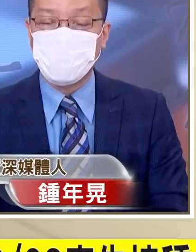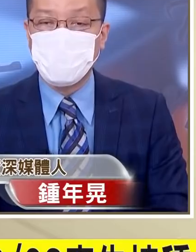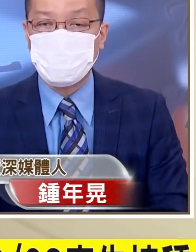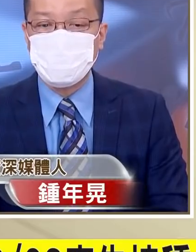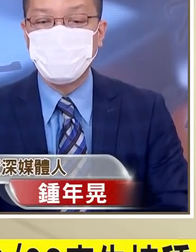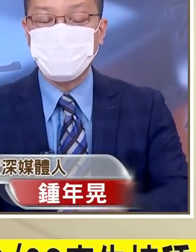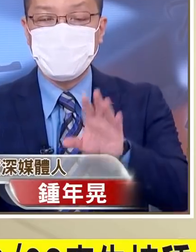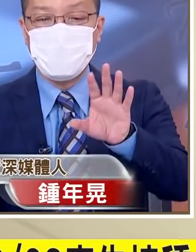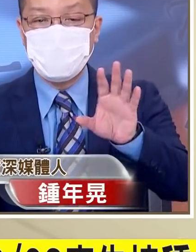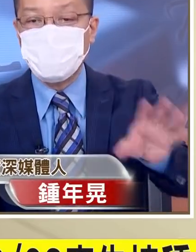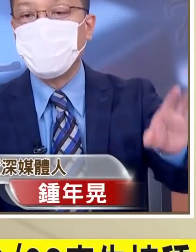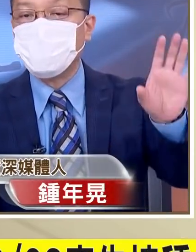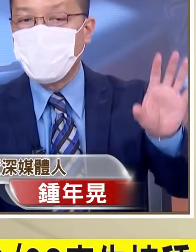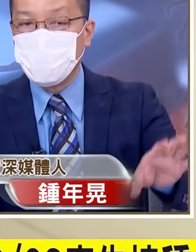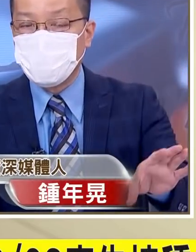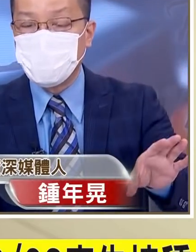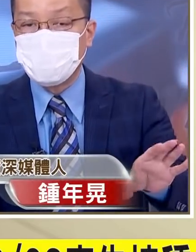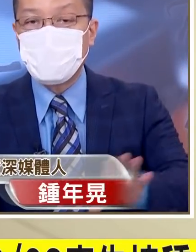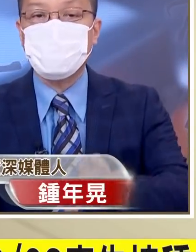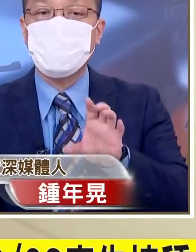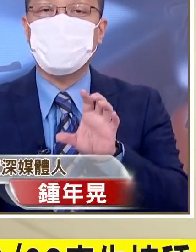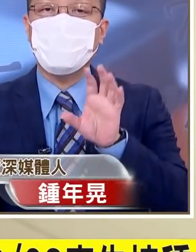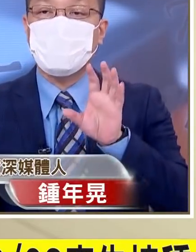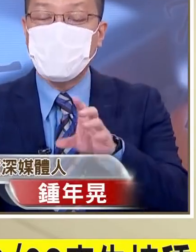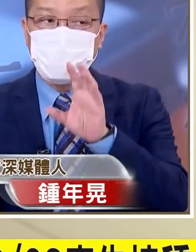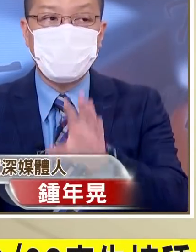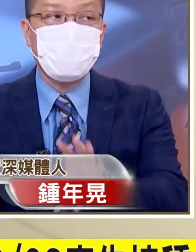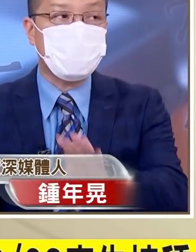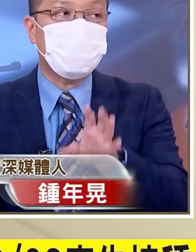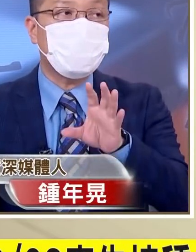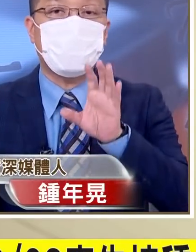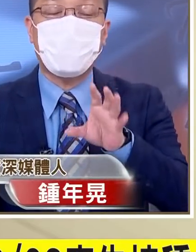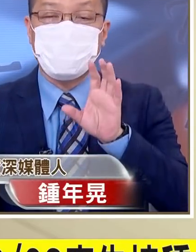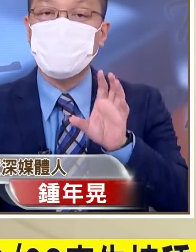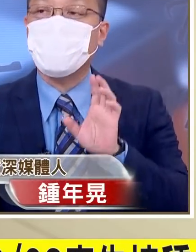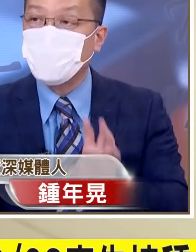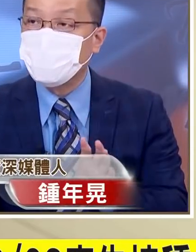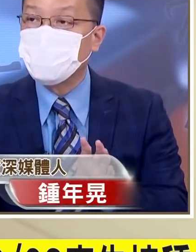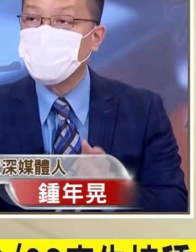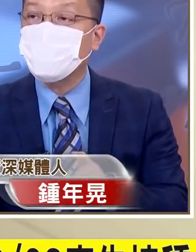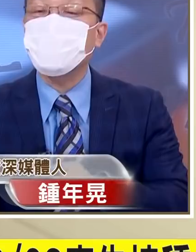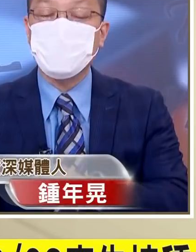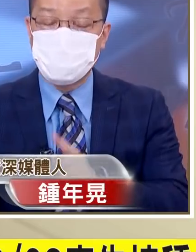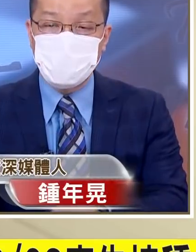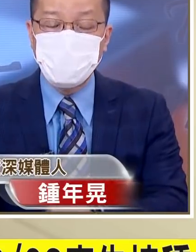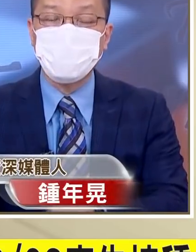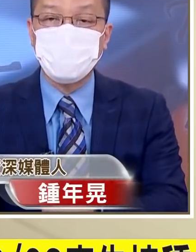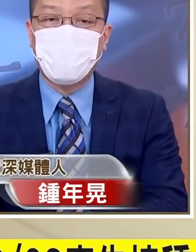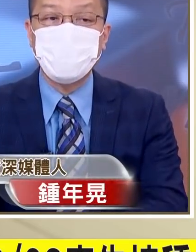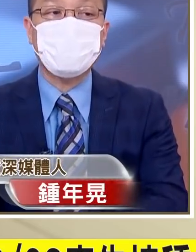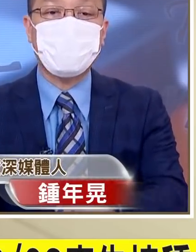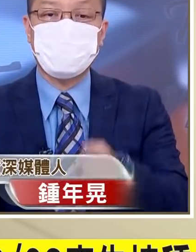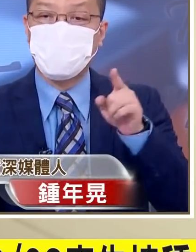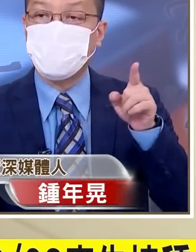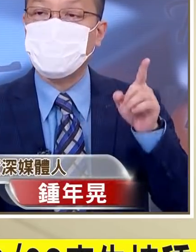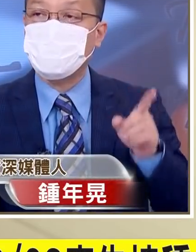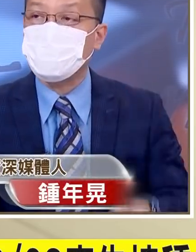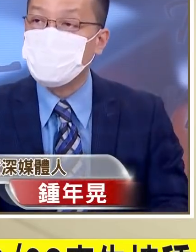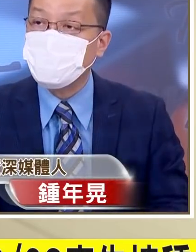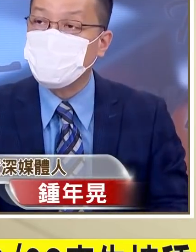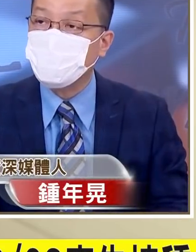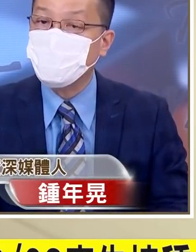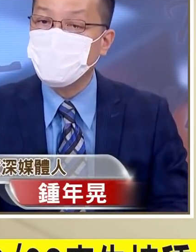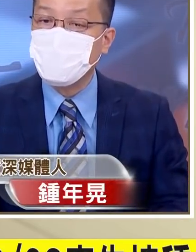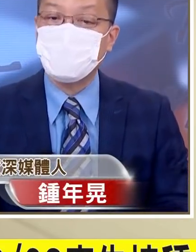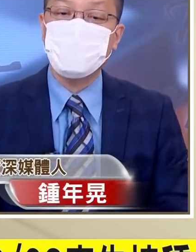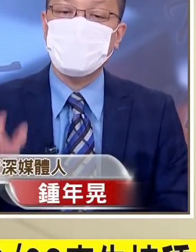亚现在状况是 ，EUA 虽然没有通过，但是他的二期解盲是成功的，所以食药署同意他在国内进